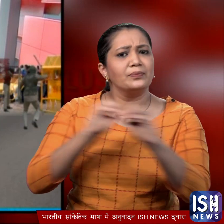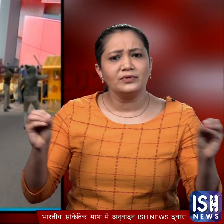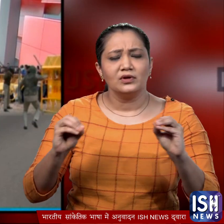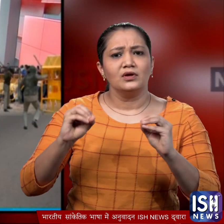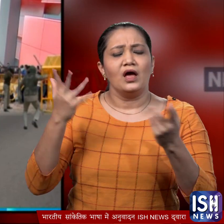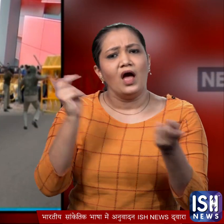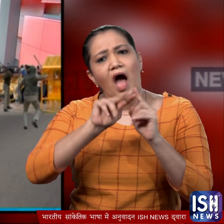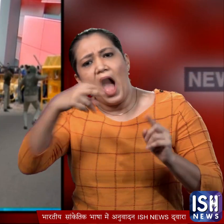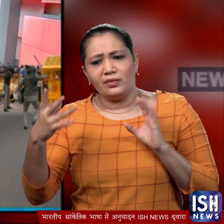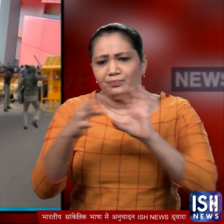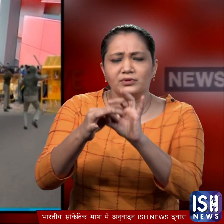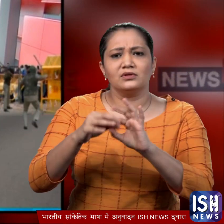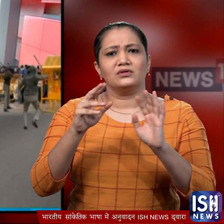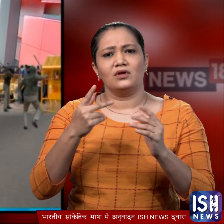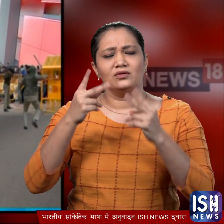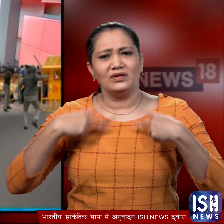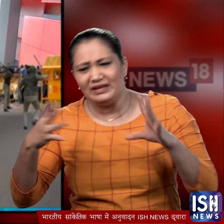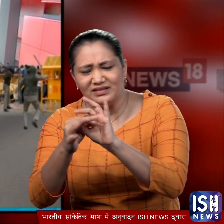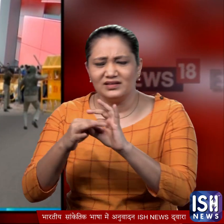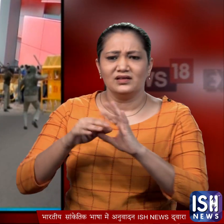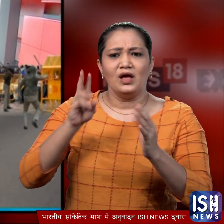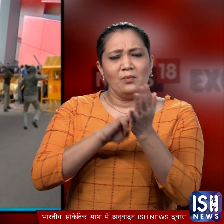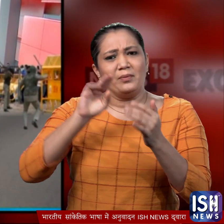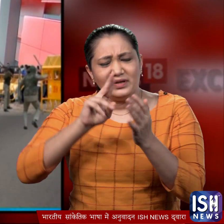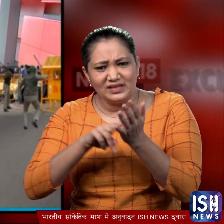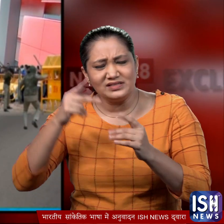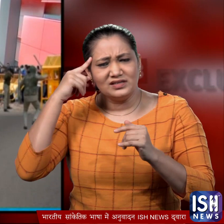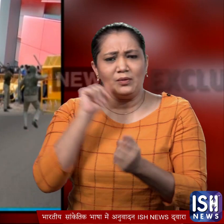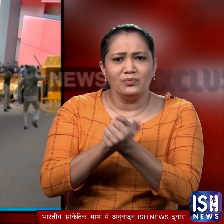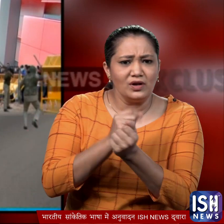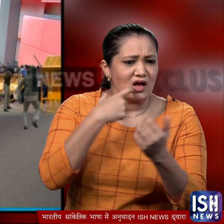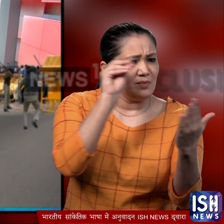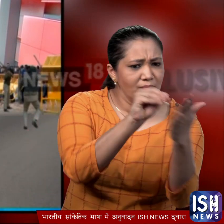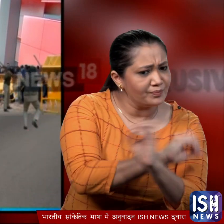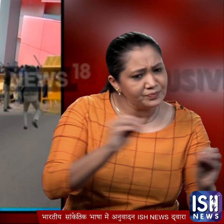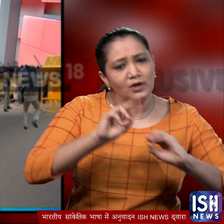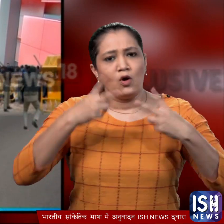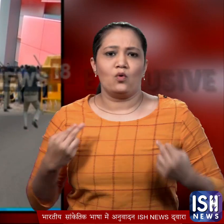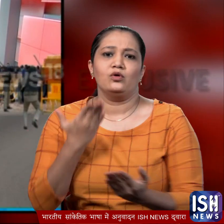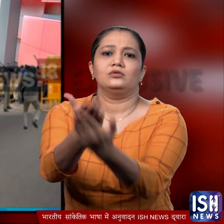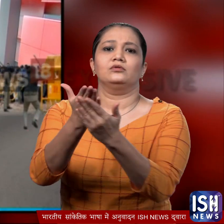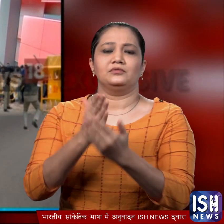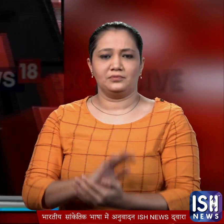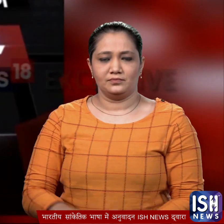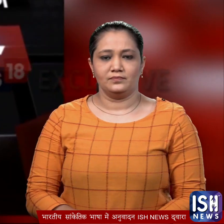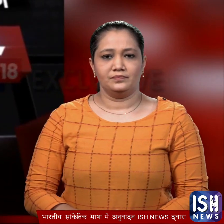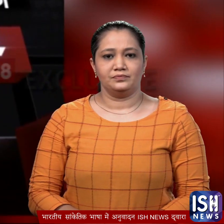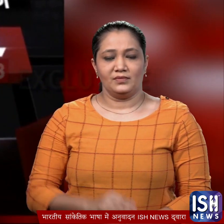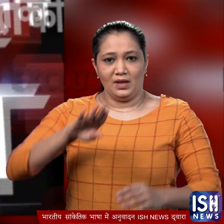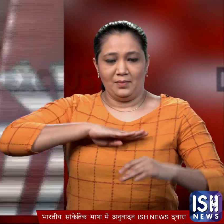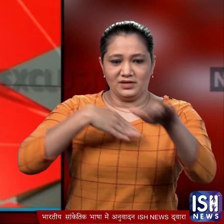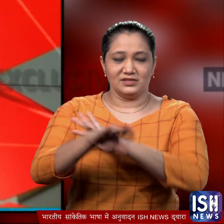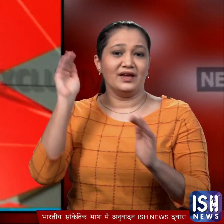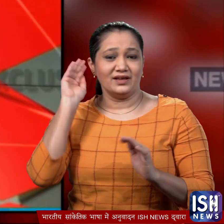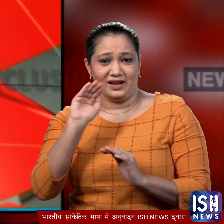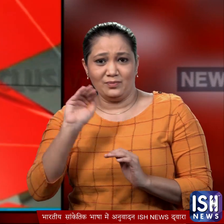बिना ही उसे किसी दूसरे मामले से जोड़ दिया, जिसके बाद मोहम्मद नासिर को पुलिस की शिकायत न दर्ज करने पर कोर्ट का दरवाजा खटखटाना पड़ा था। महाराष्ट्र